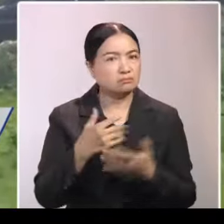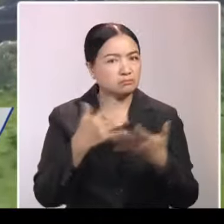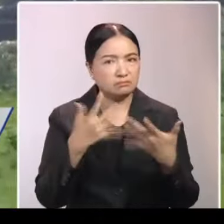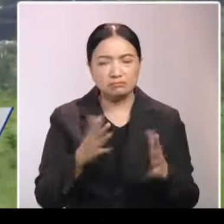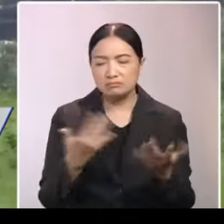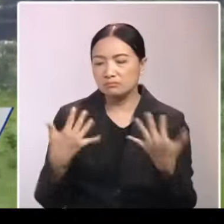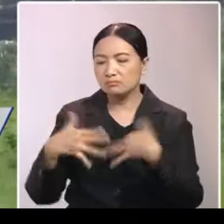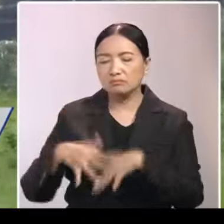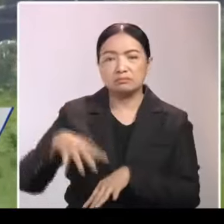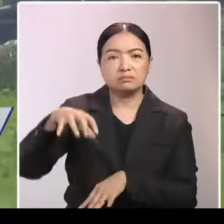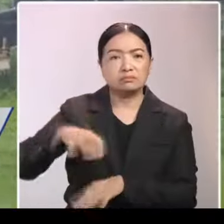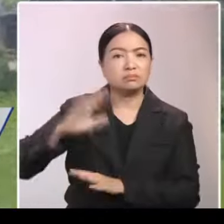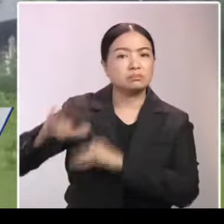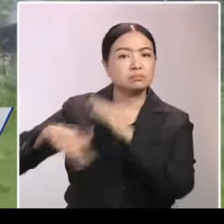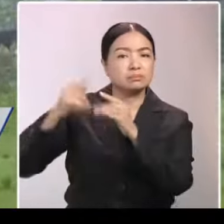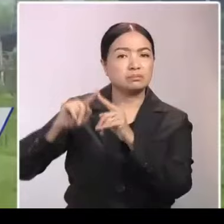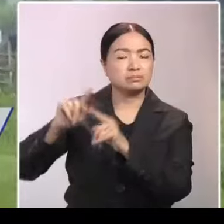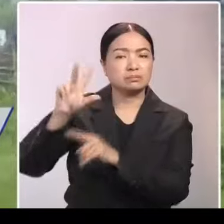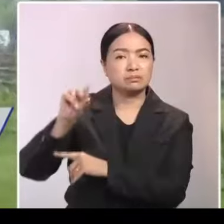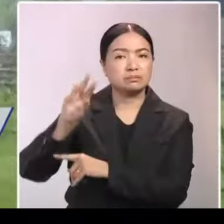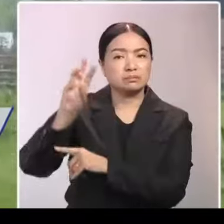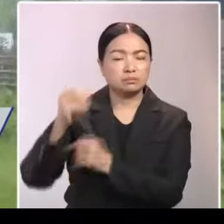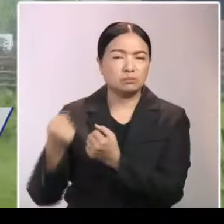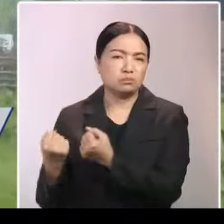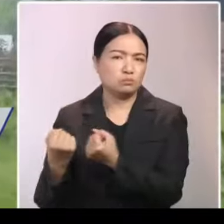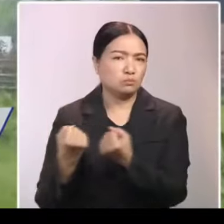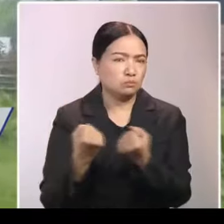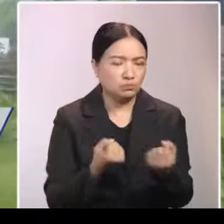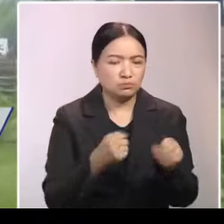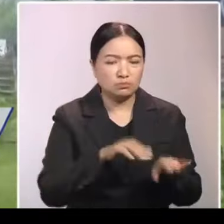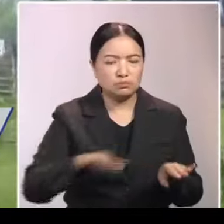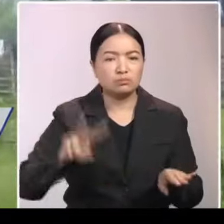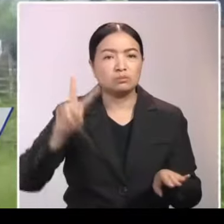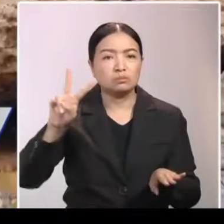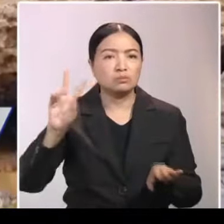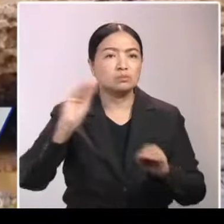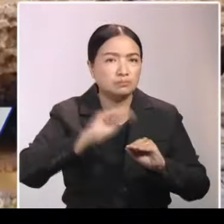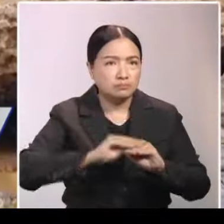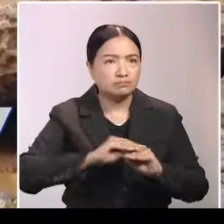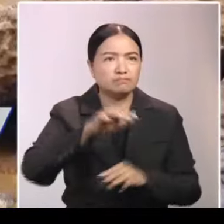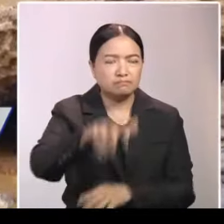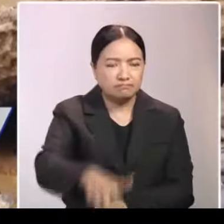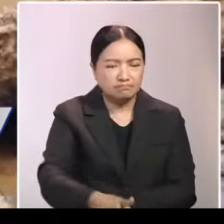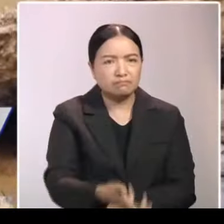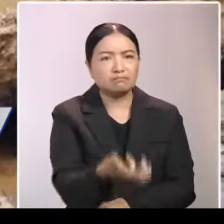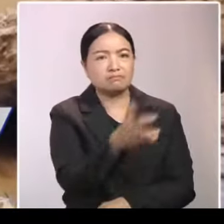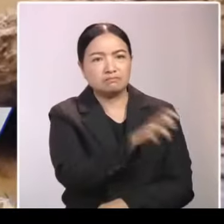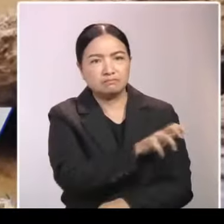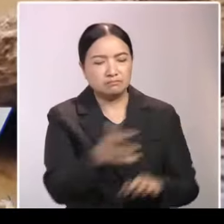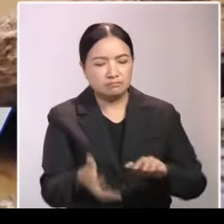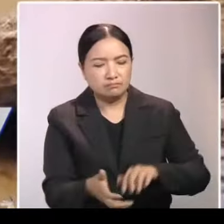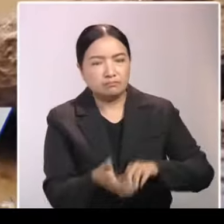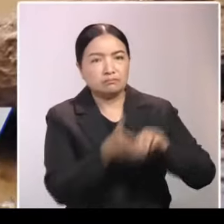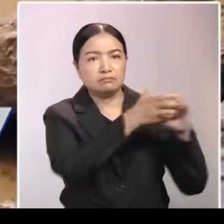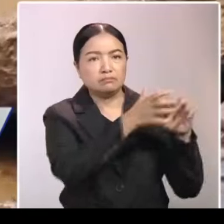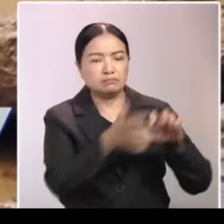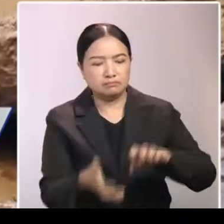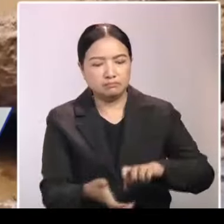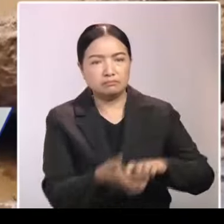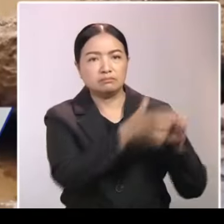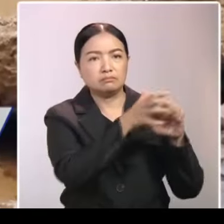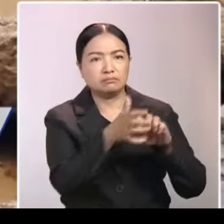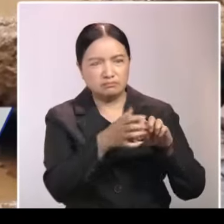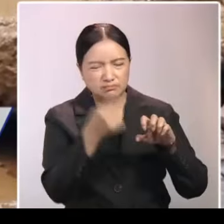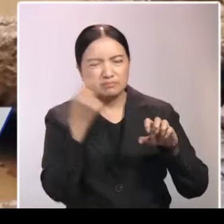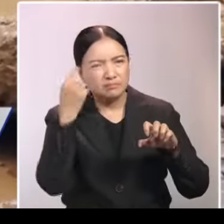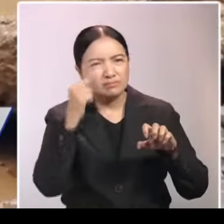กับทางหน่วยพัฒนาการเคลื่อนที่ 36ก็นำรถแบ็คโฮมาเพิ่มอีก 2คันด้วยยกแผ่นคอนกรีตออกค่ะก็คาดว่าร่าง